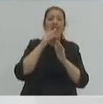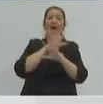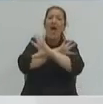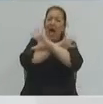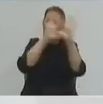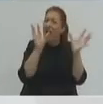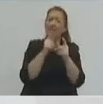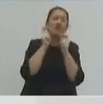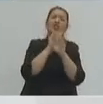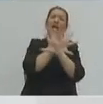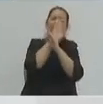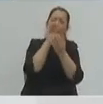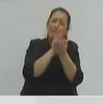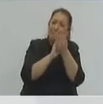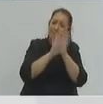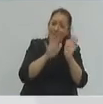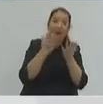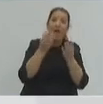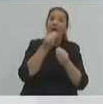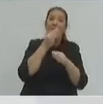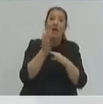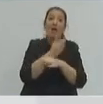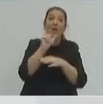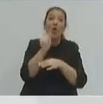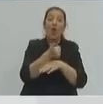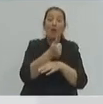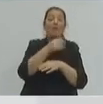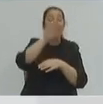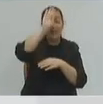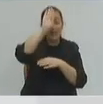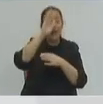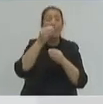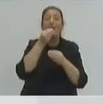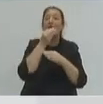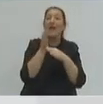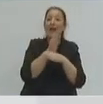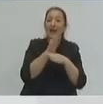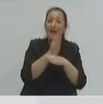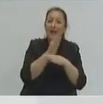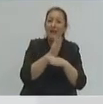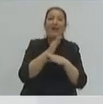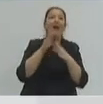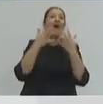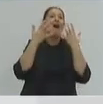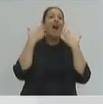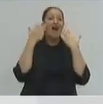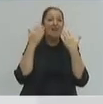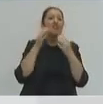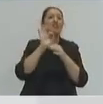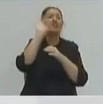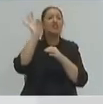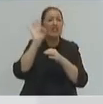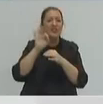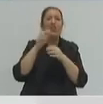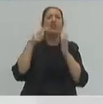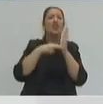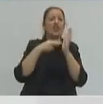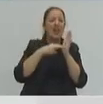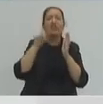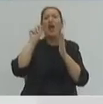olduğundan hareketle İstanbul'un gıda ve hayvancılık üssü olacak alanlarına, Çatalca'ya, Silivri'ye, Şile'ye,